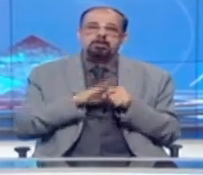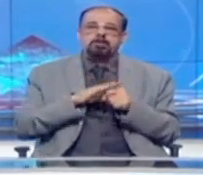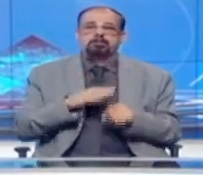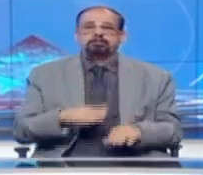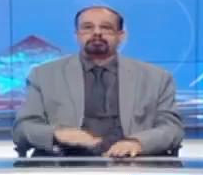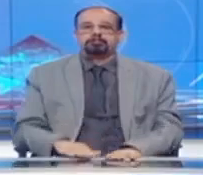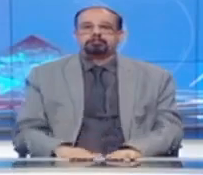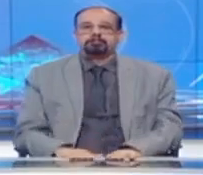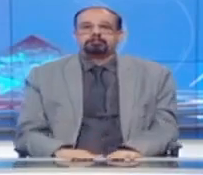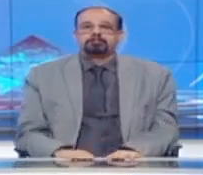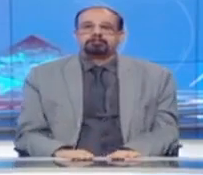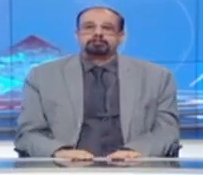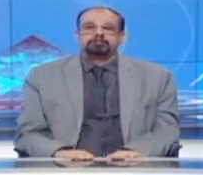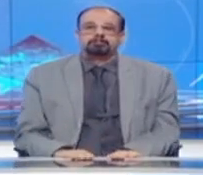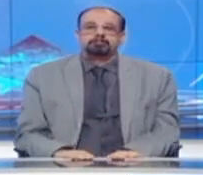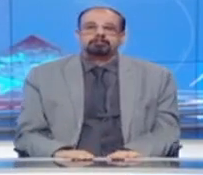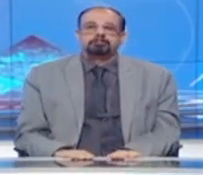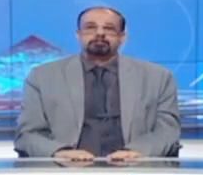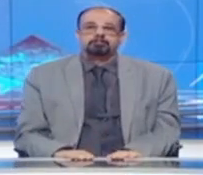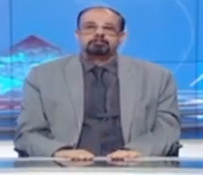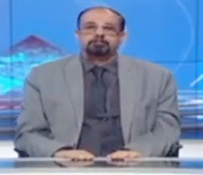الكريم.